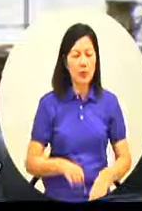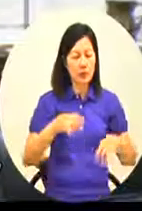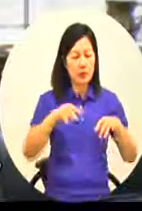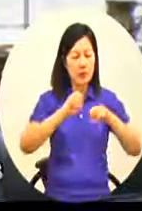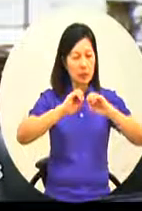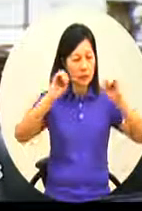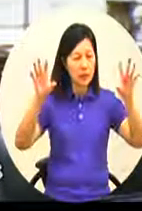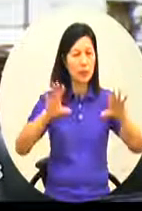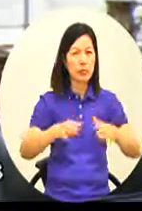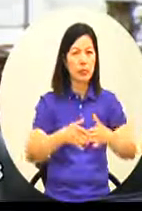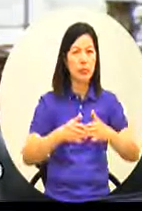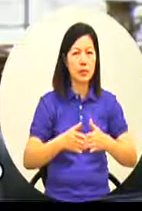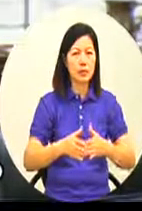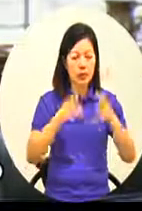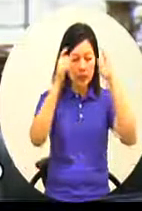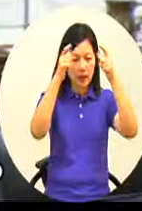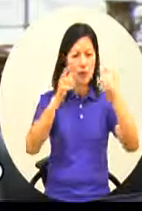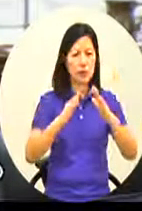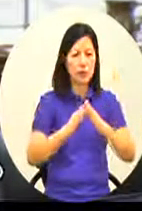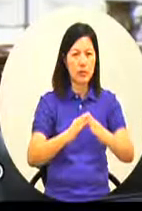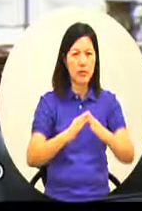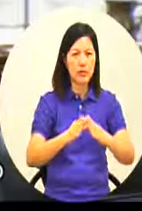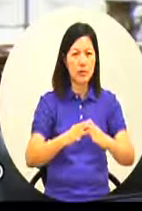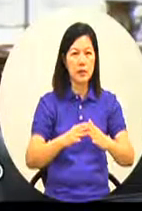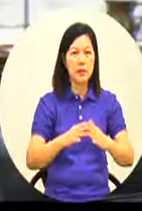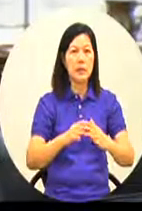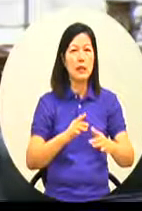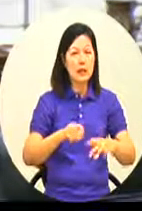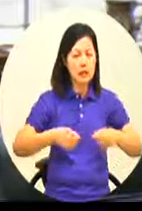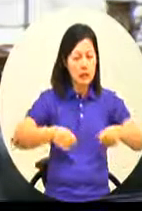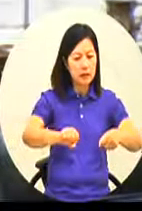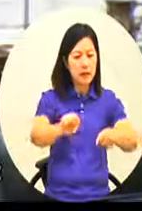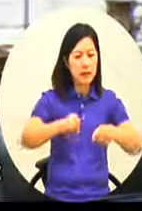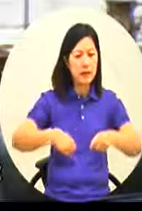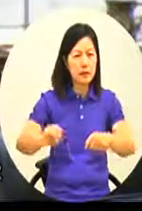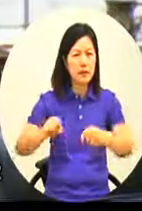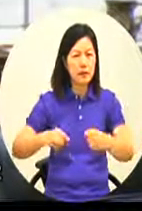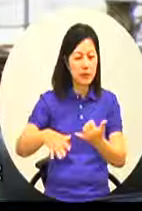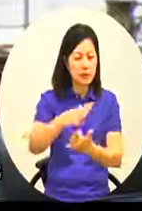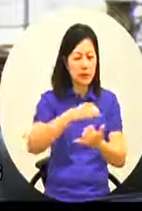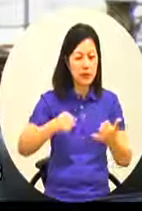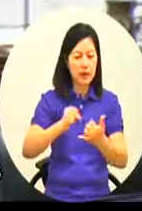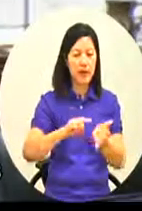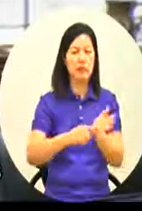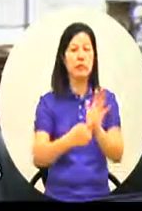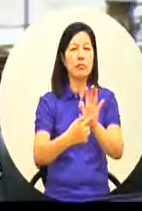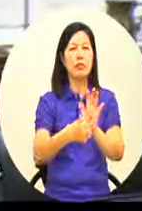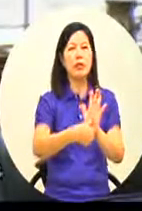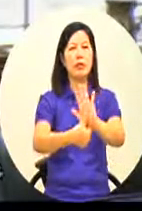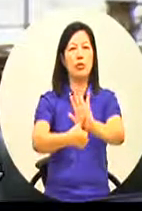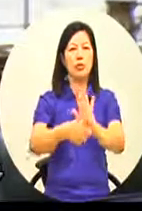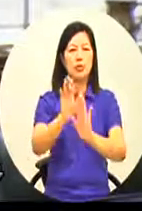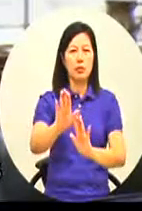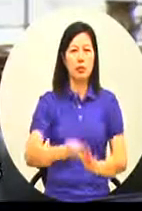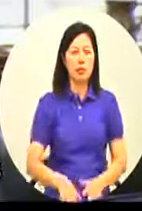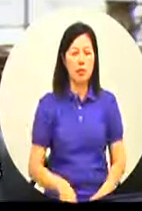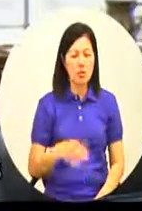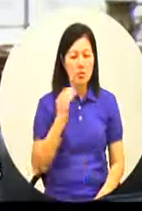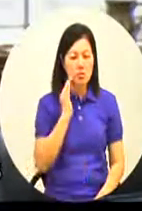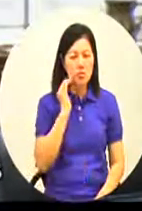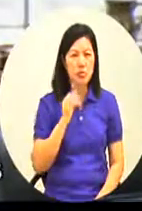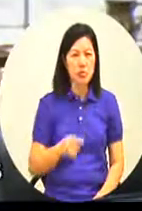竟高雄的自行车道其实在全台或全世界算是很有名。那如果说因为这样的车主，我会觉